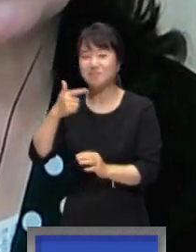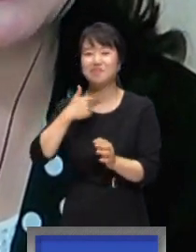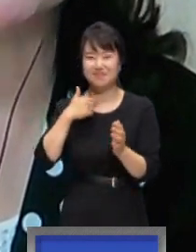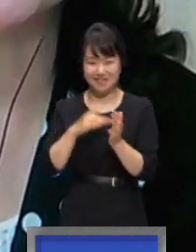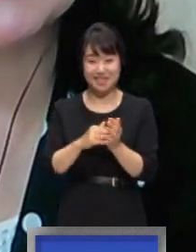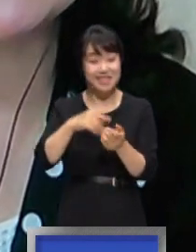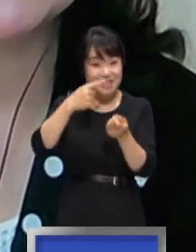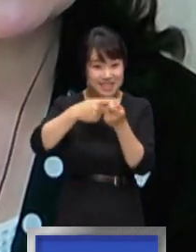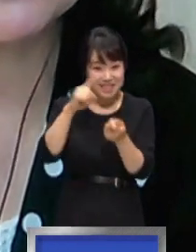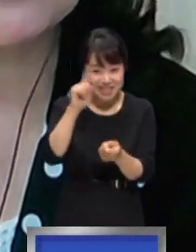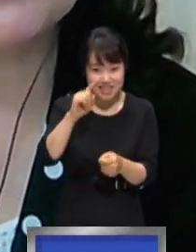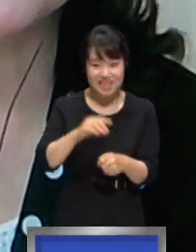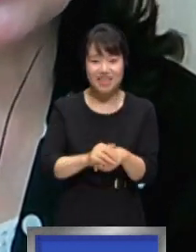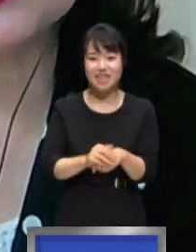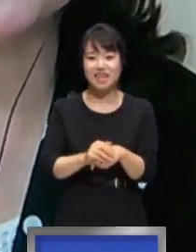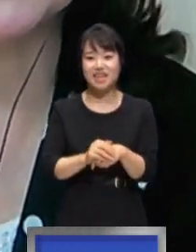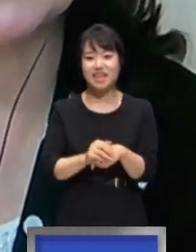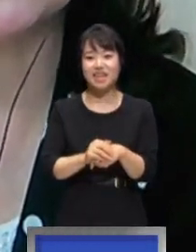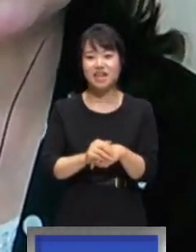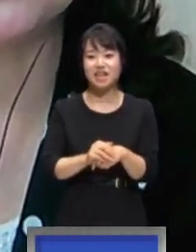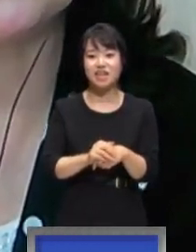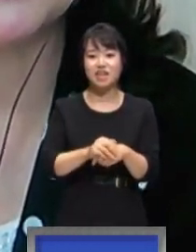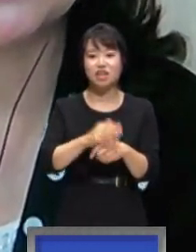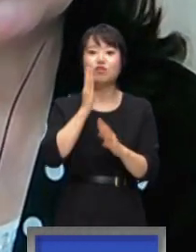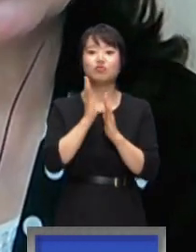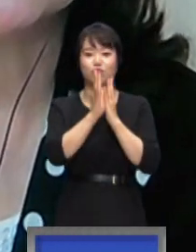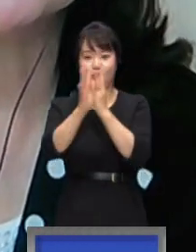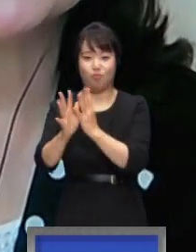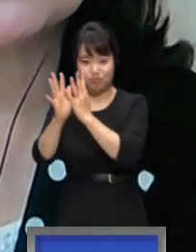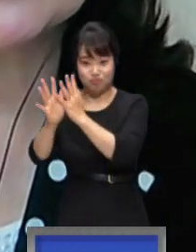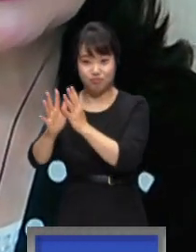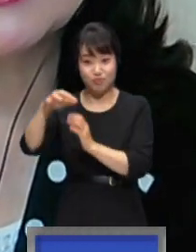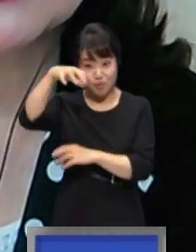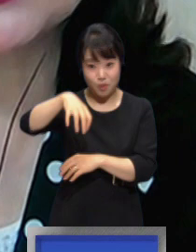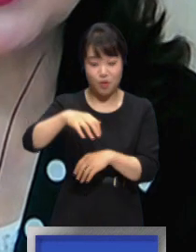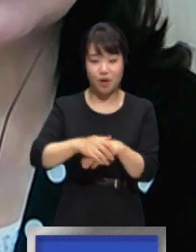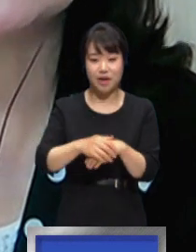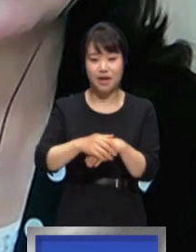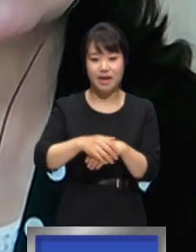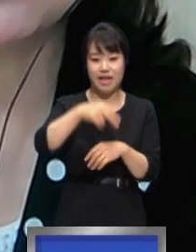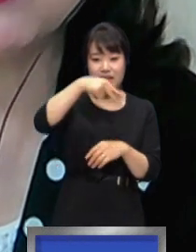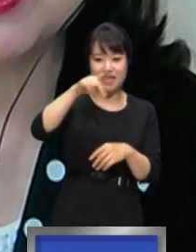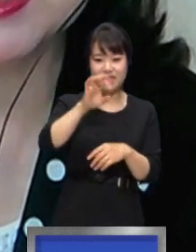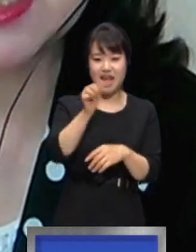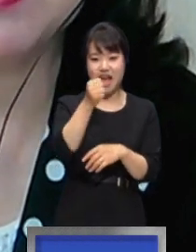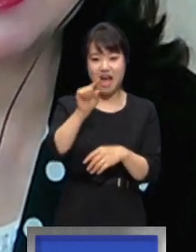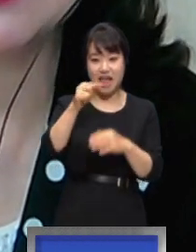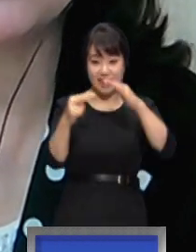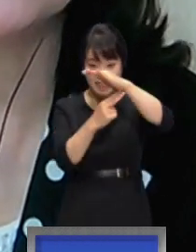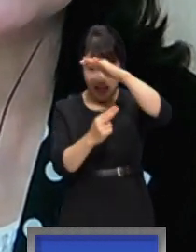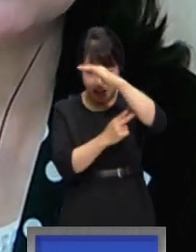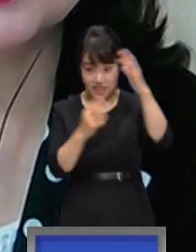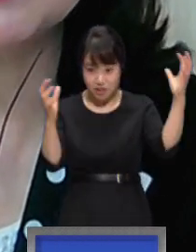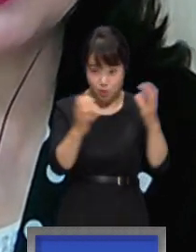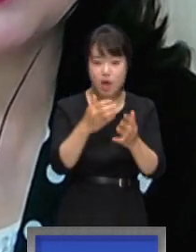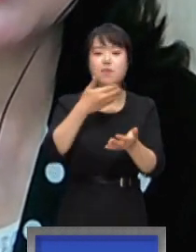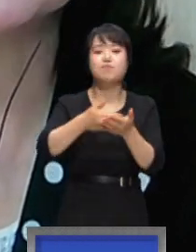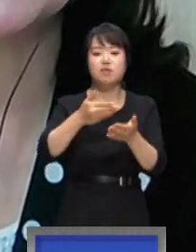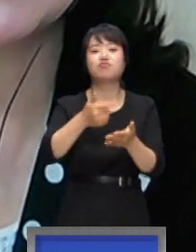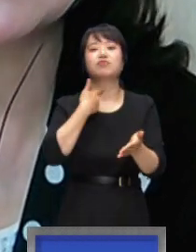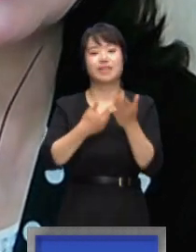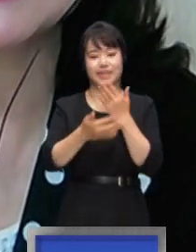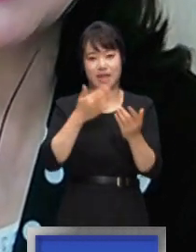번째로 강북산책 성변 소풍이라는 주제로 우이천 쌍안교 일대에서 6월 3일 오후